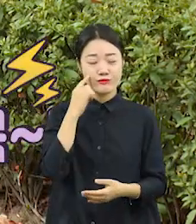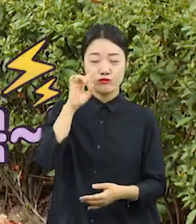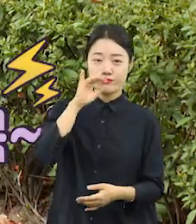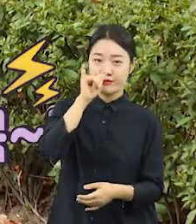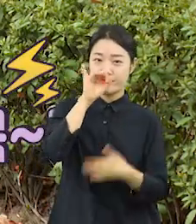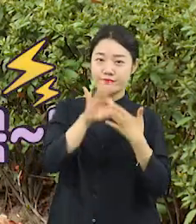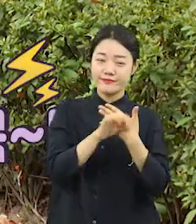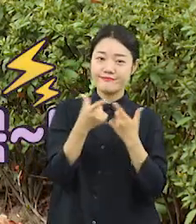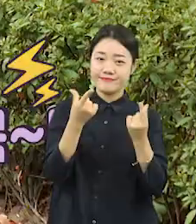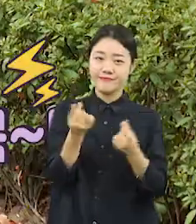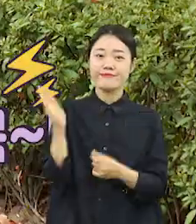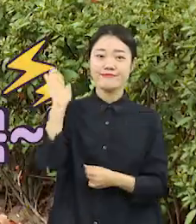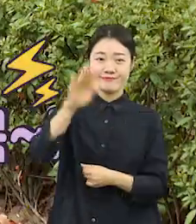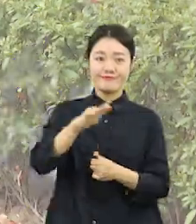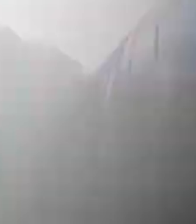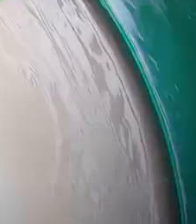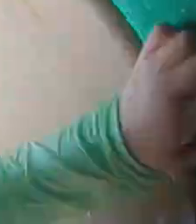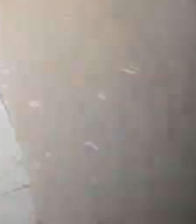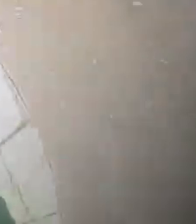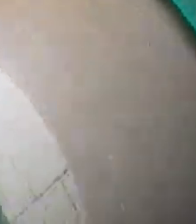궁금하신 분들은 저와 함께 해주세요.